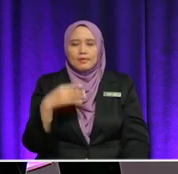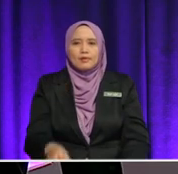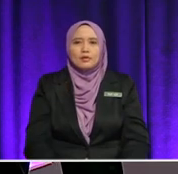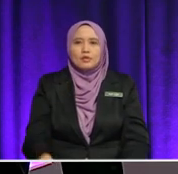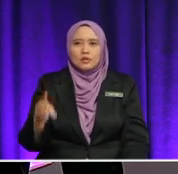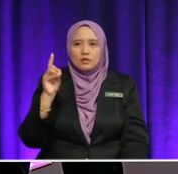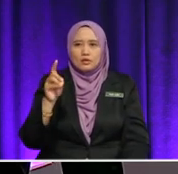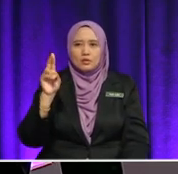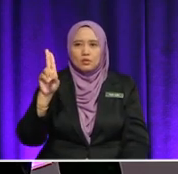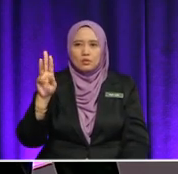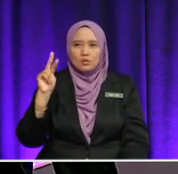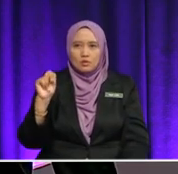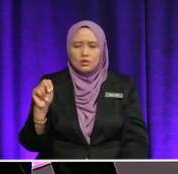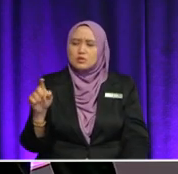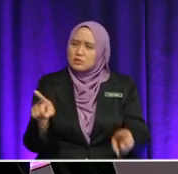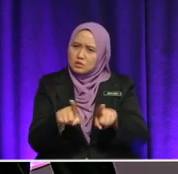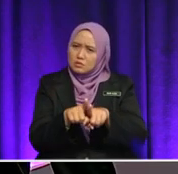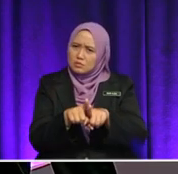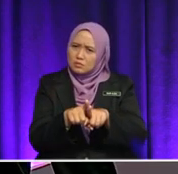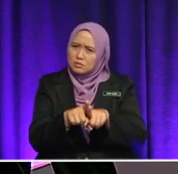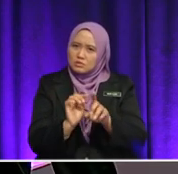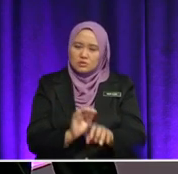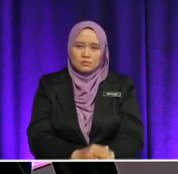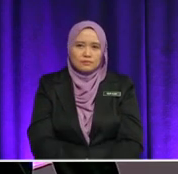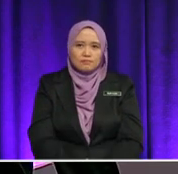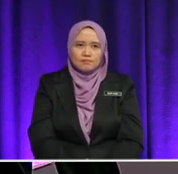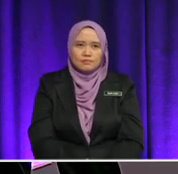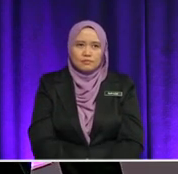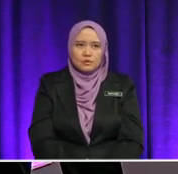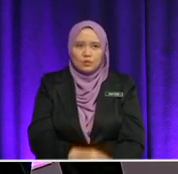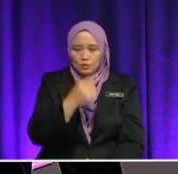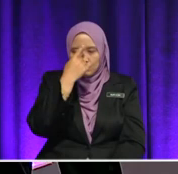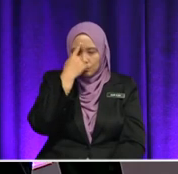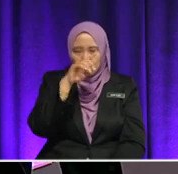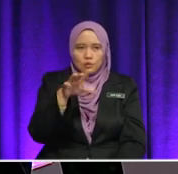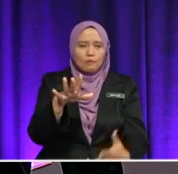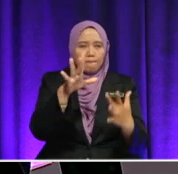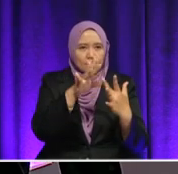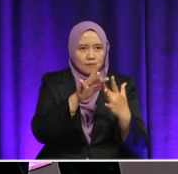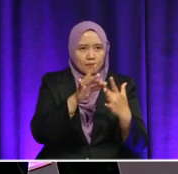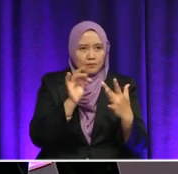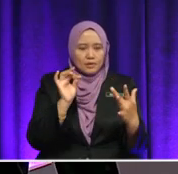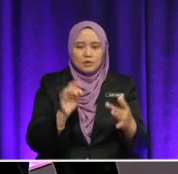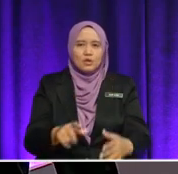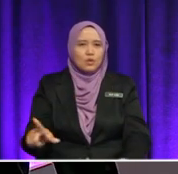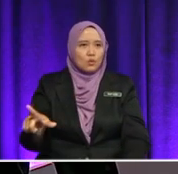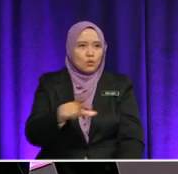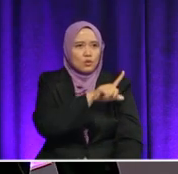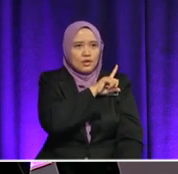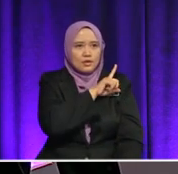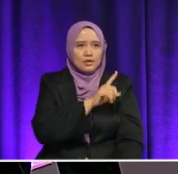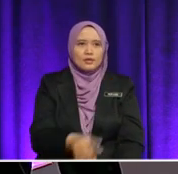disebabkan saya ada menyatakan tentang memilih wakil di paling indah Negeri prosesnya